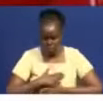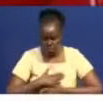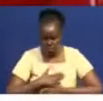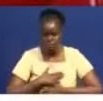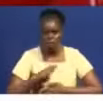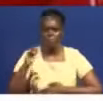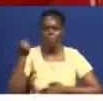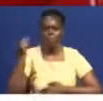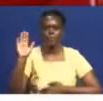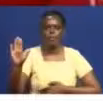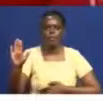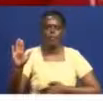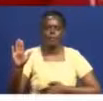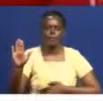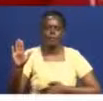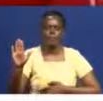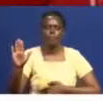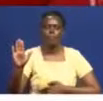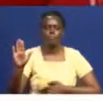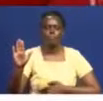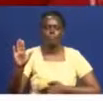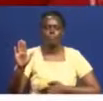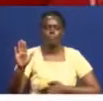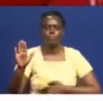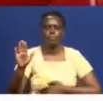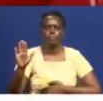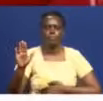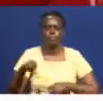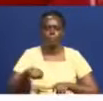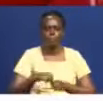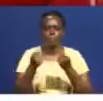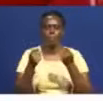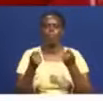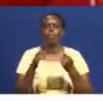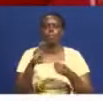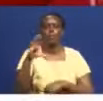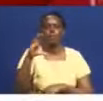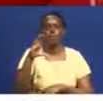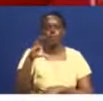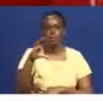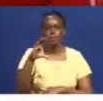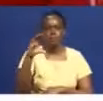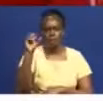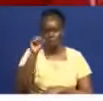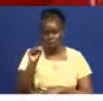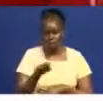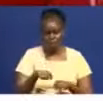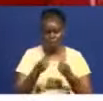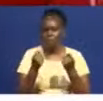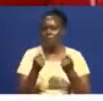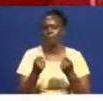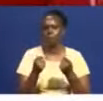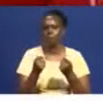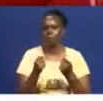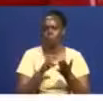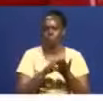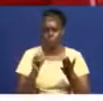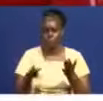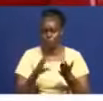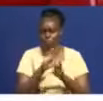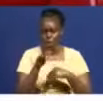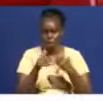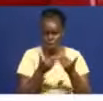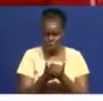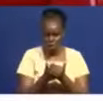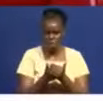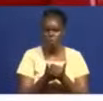wangu kipenzi aweze kulivunja baraza la mawaziri haraka iwezekanavyo. Kwa sababu